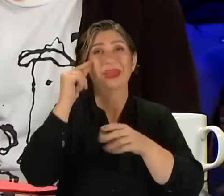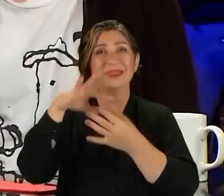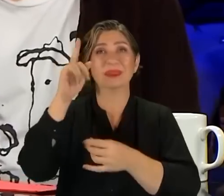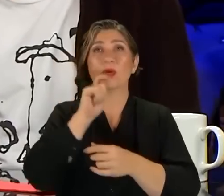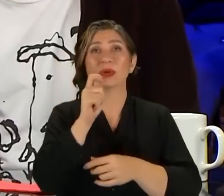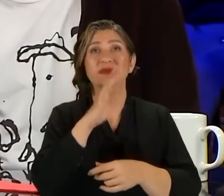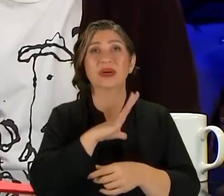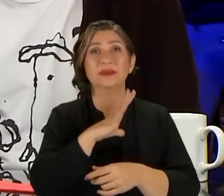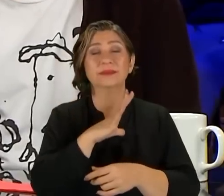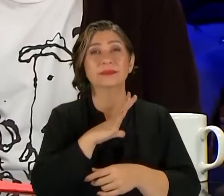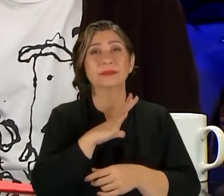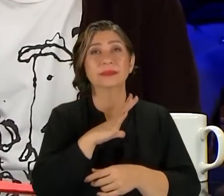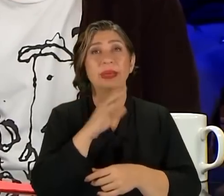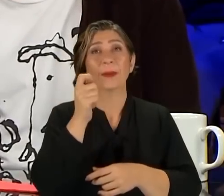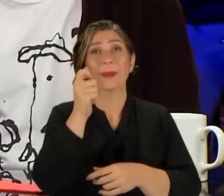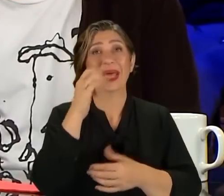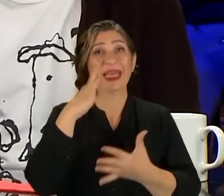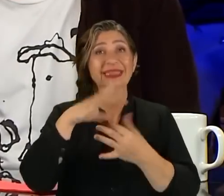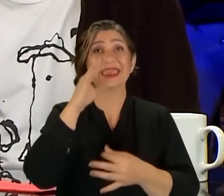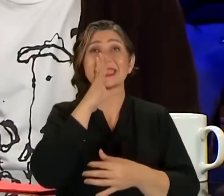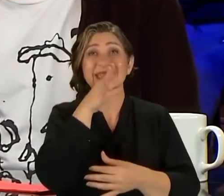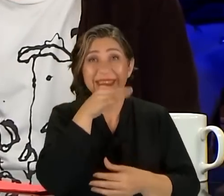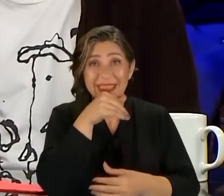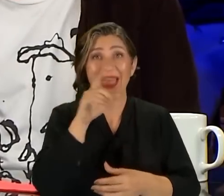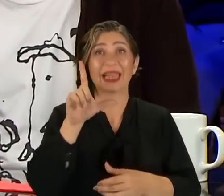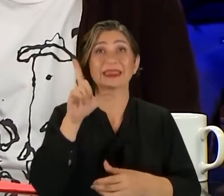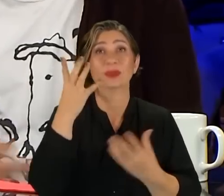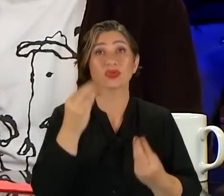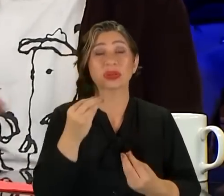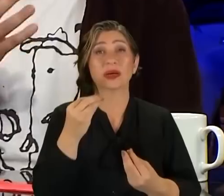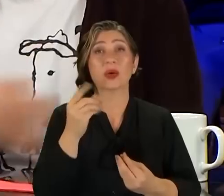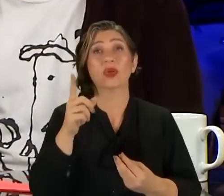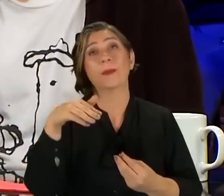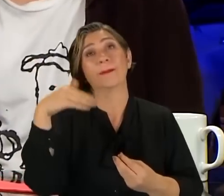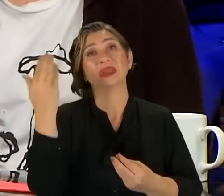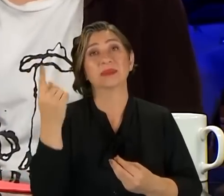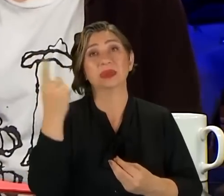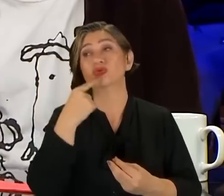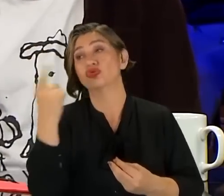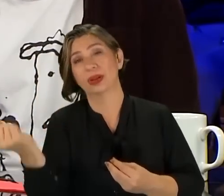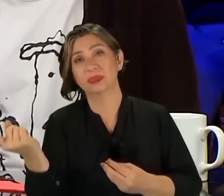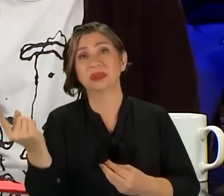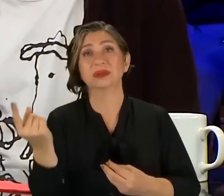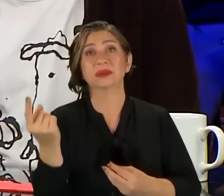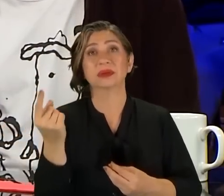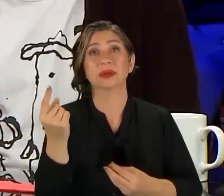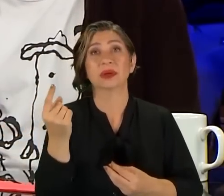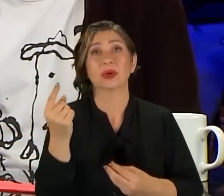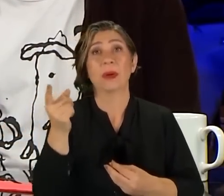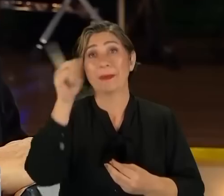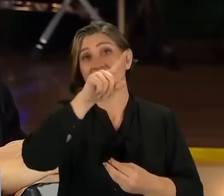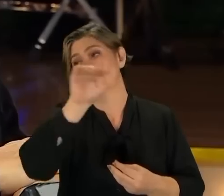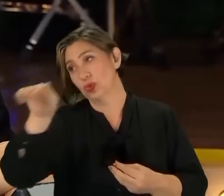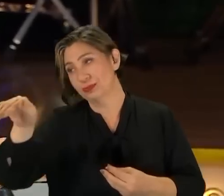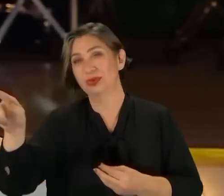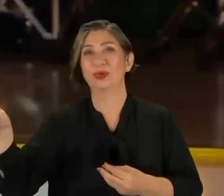bir laf vardı. Para insana yaşlılığında lazım olacak diye. Ona da başka biri söylemiş galiba. Hani ona da başka birisini